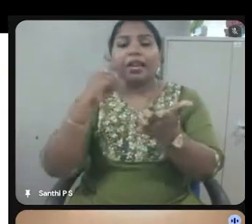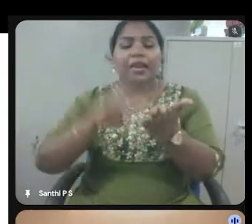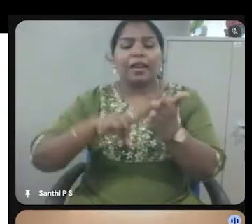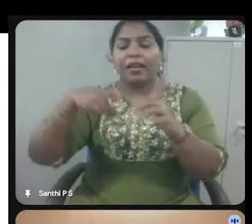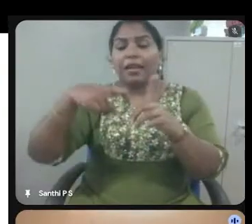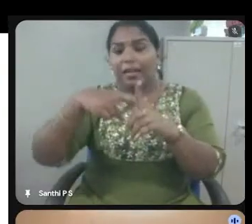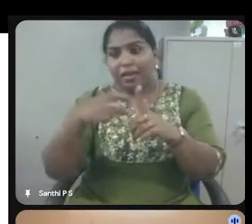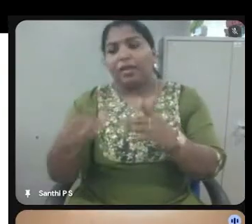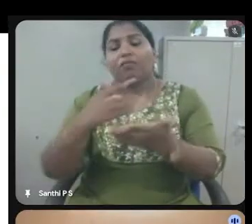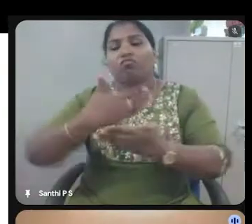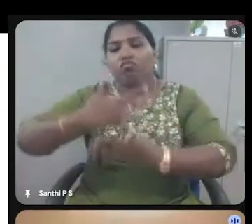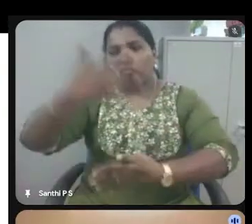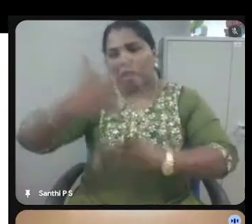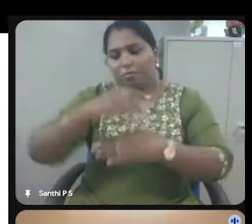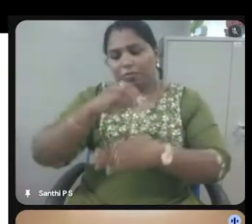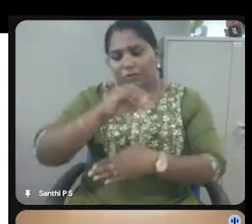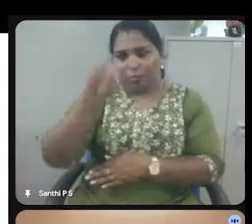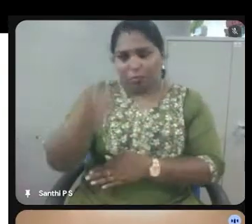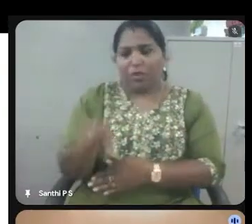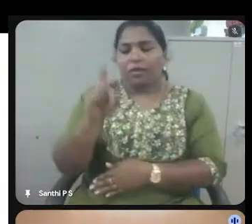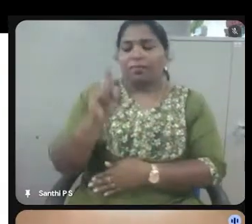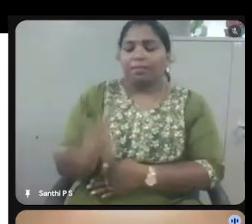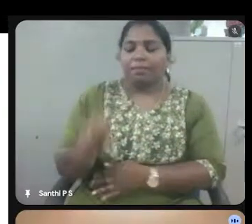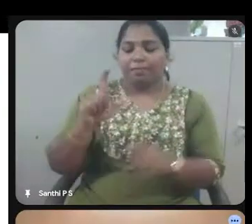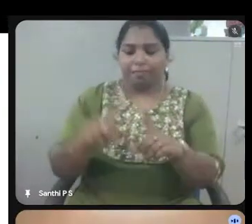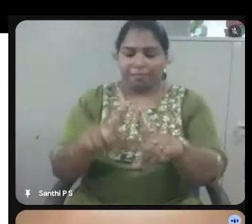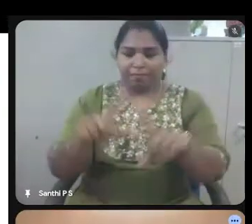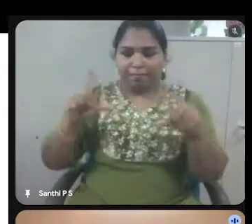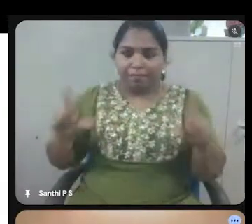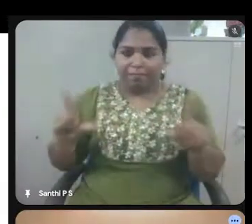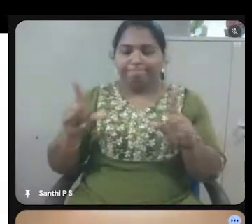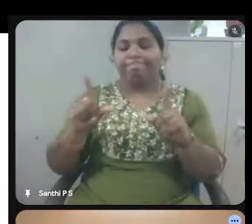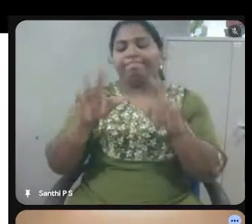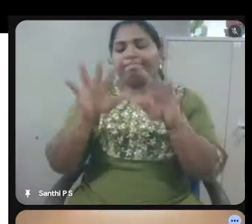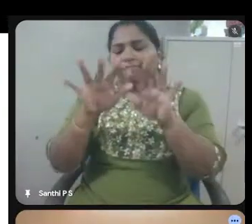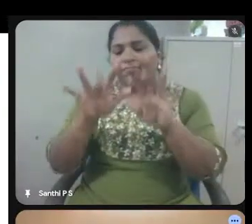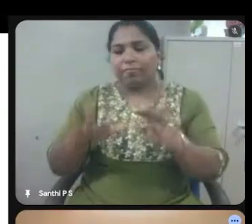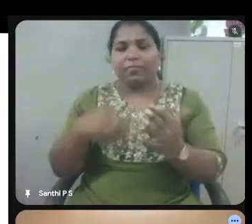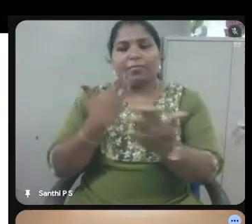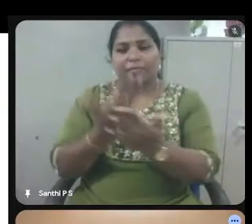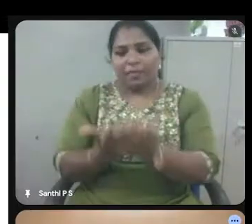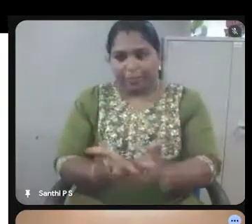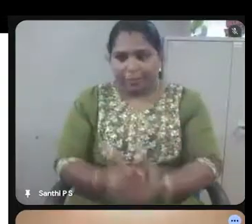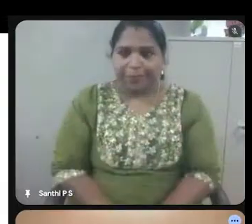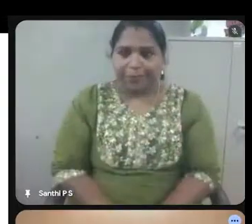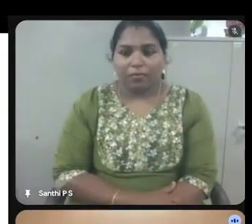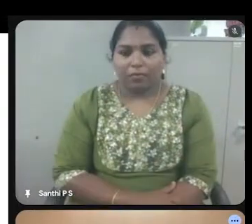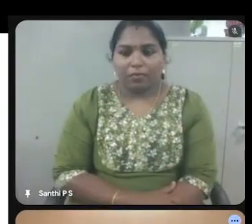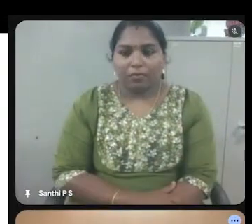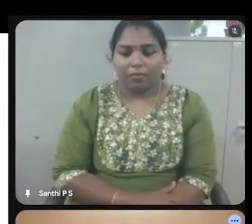ലിങ്ക് വന്നിട്ടുണ്ട്. ആ ലിങ്ക് ക്ലിക്ക് ചെയ്ത് ചോദ്യാവലി പൂരിപ്പിക്കേണ്ടതാണ്.